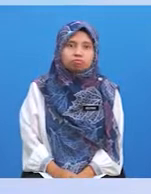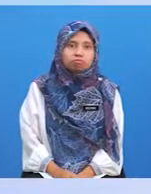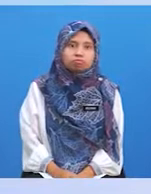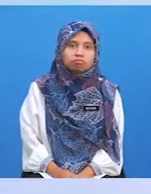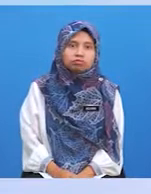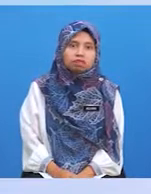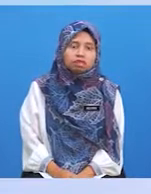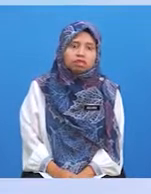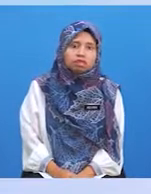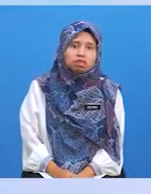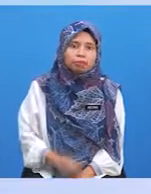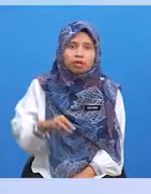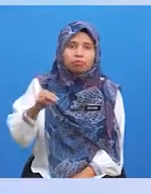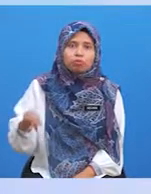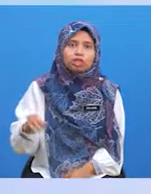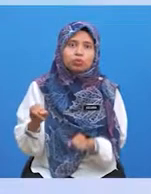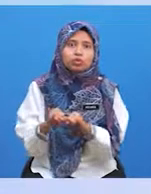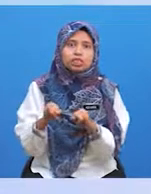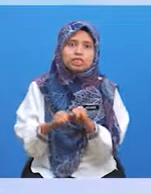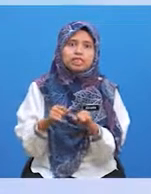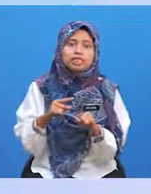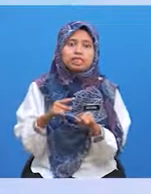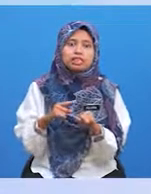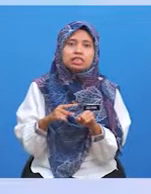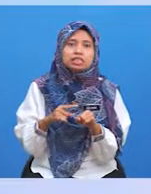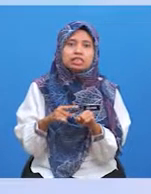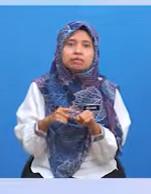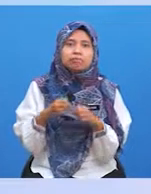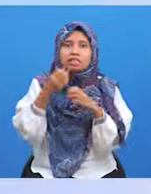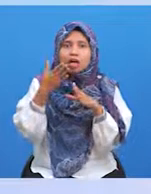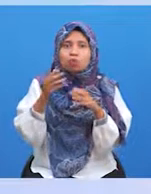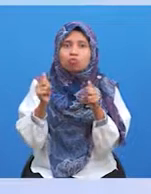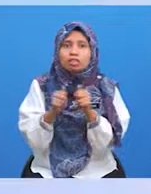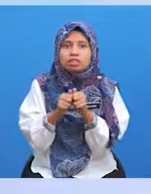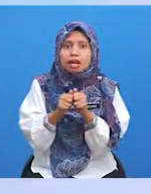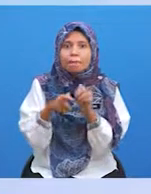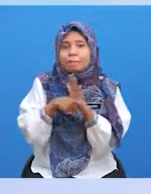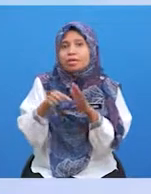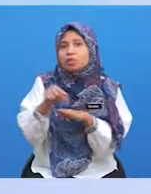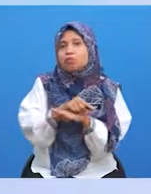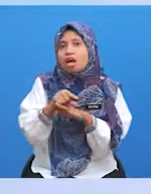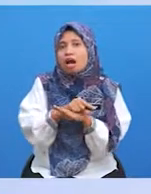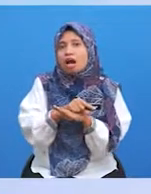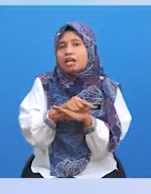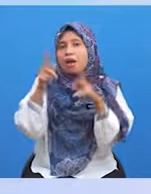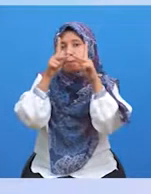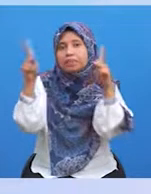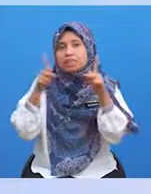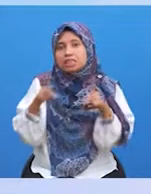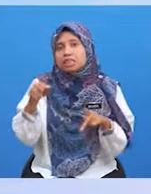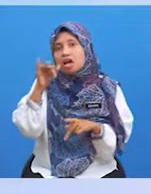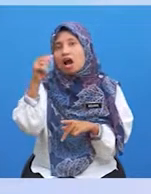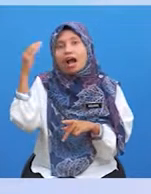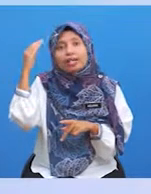dalam PAK 21. Murid-murid juga didedahkan dengan penggunaan